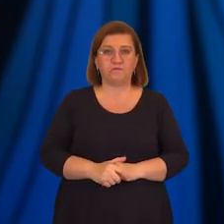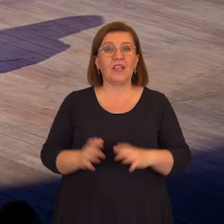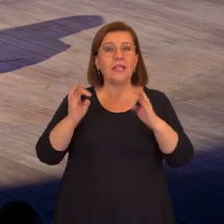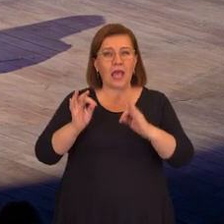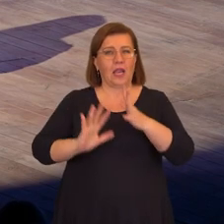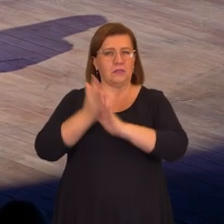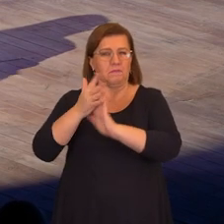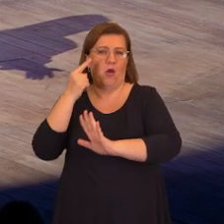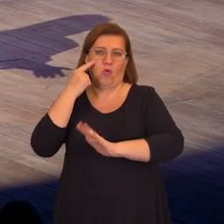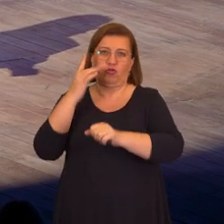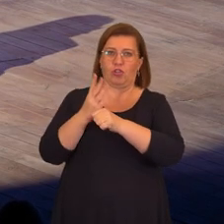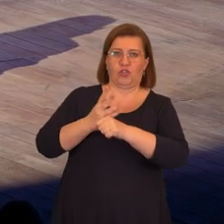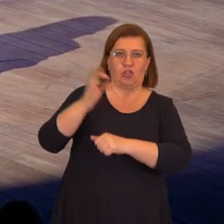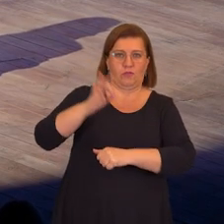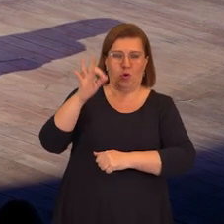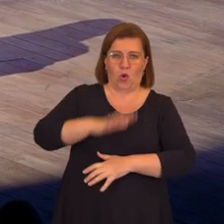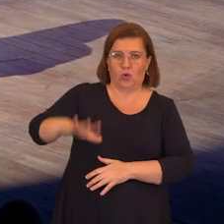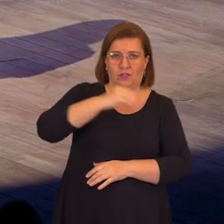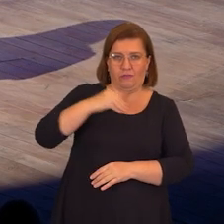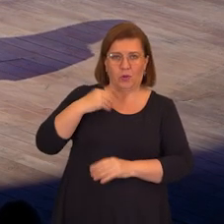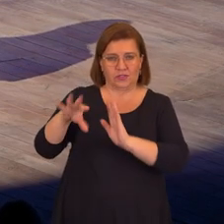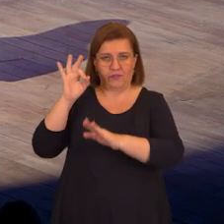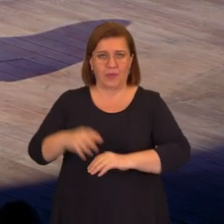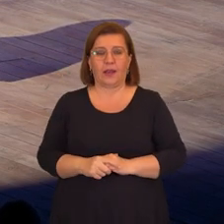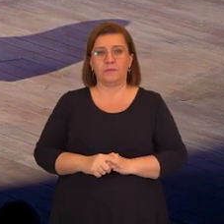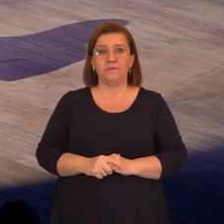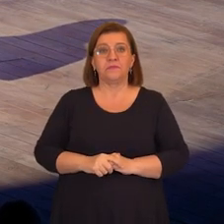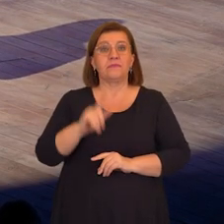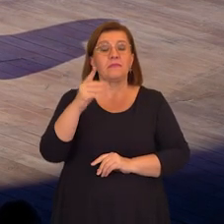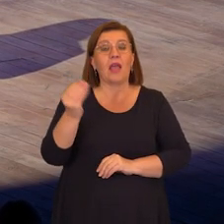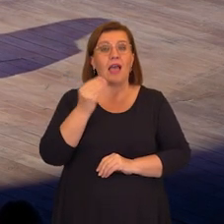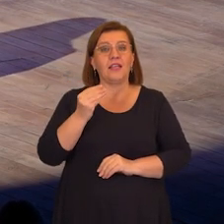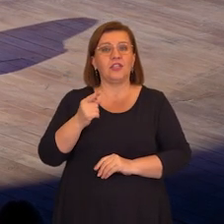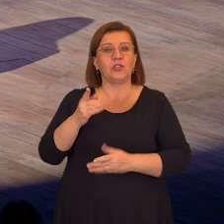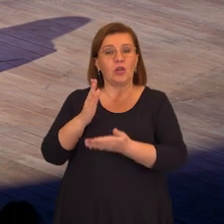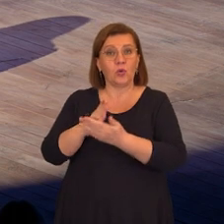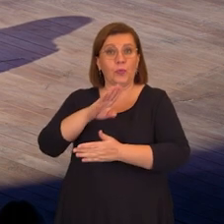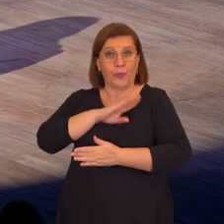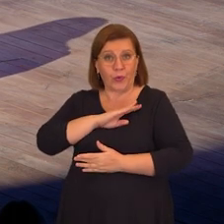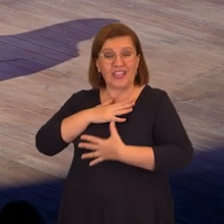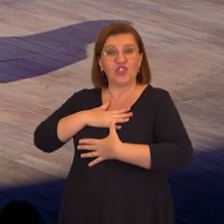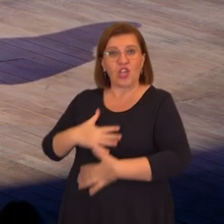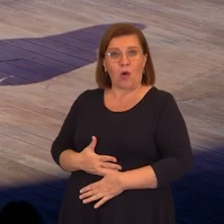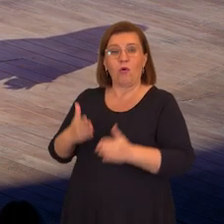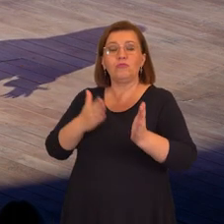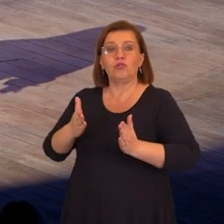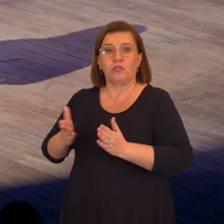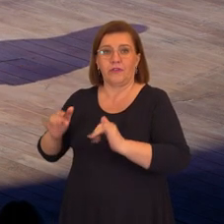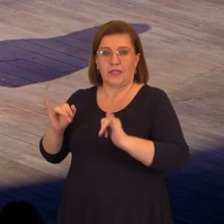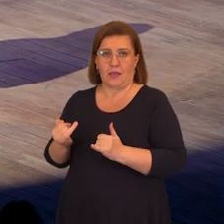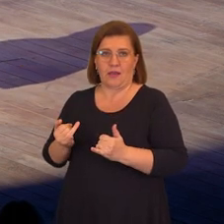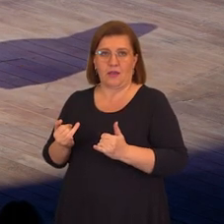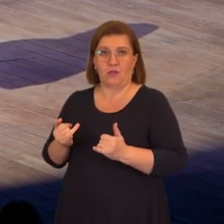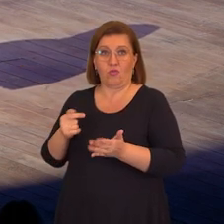Polsce. Pozostaje również kwestia przygotowania ciała. I to również będzie sprawą